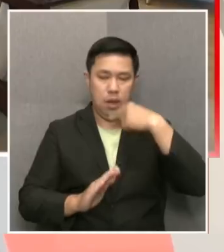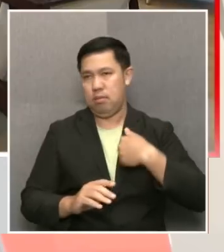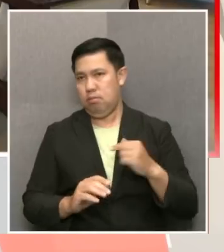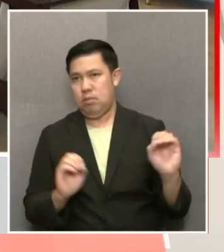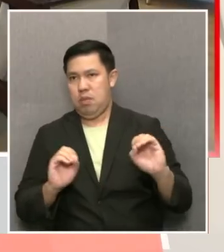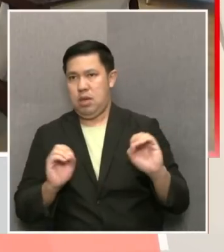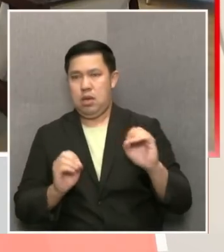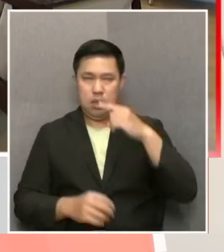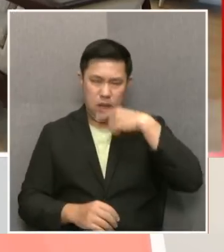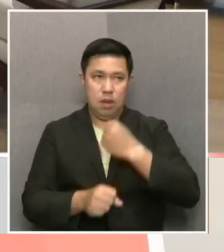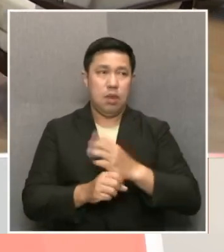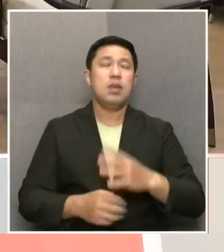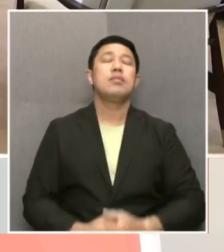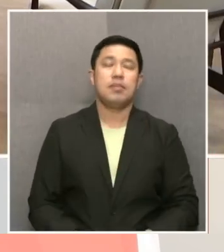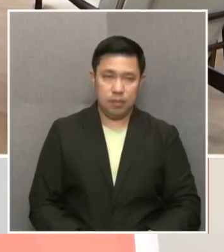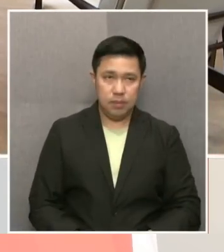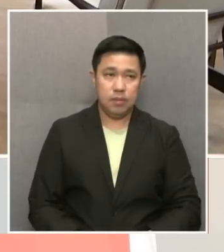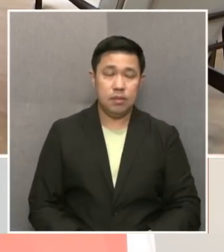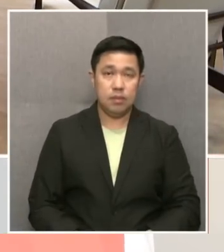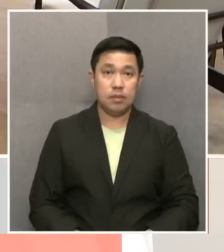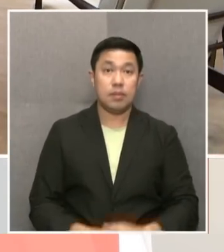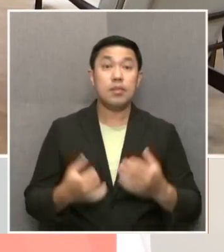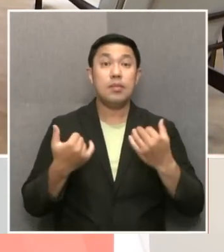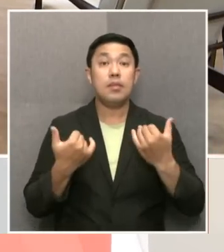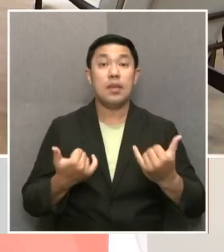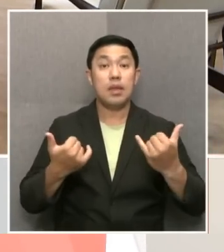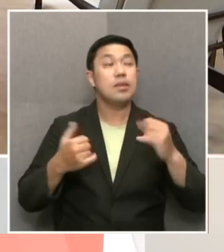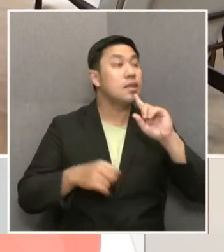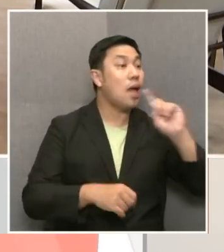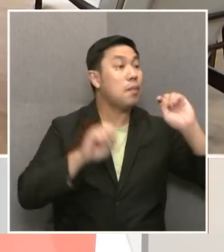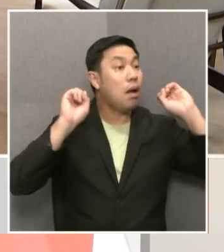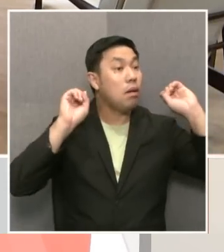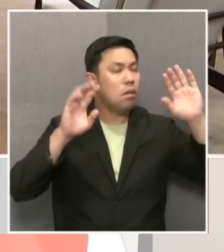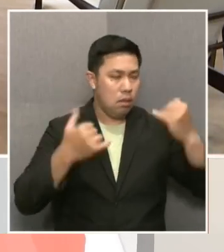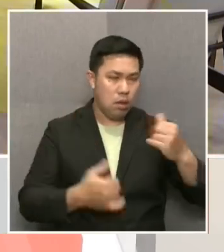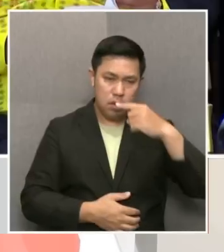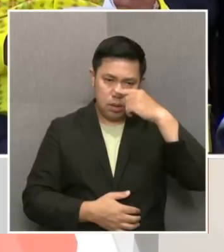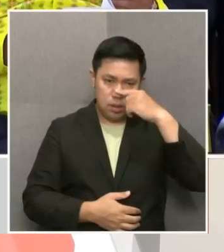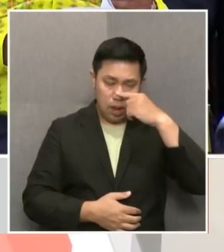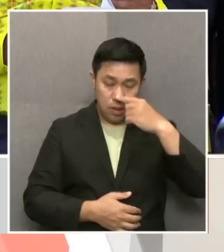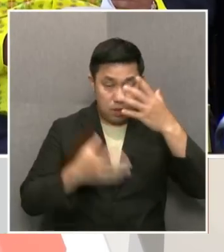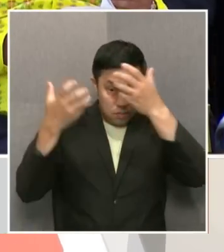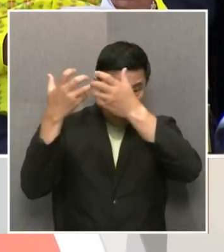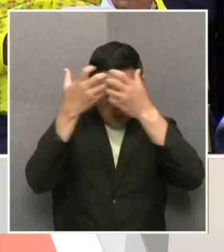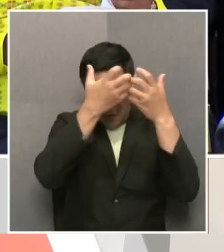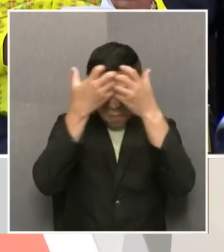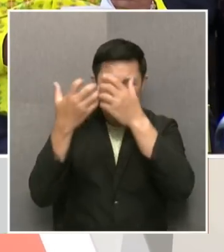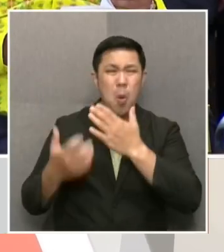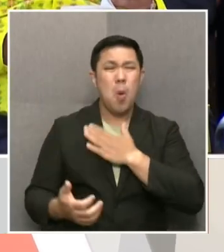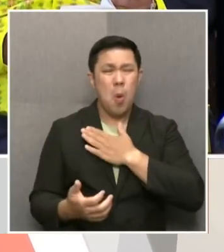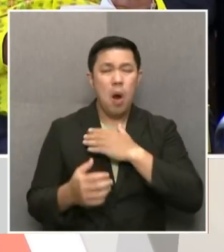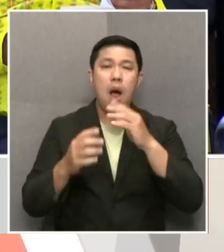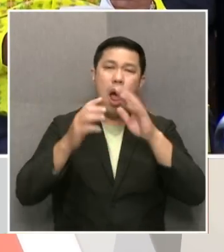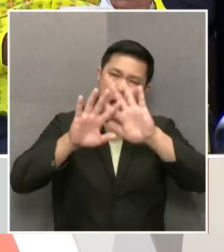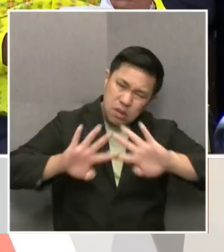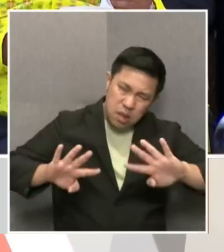ค่ะอาจารย์คะสำหรับบทบาทของอาเซียนในช่วงเวลาที่ผ่านมานะคะแล้วก็ในระยะเวลาไม่นานมานี้ด้วยบริบทของปั